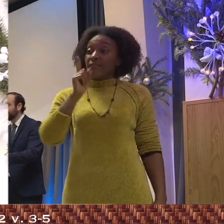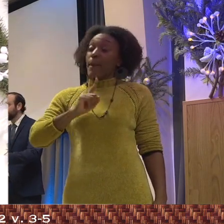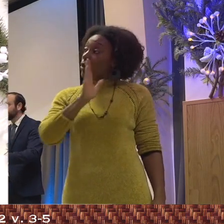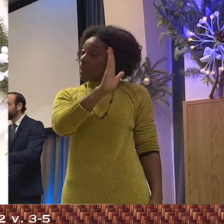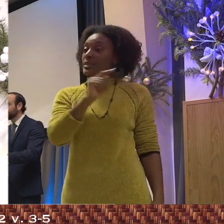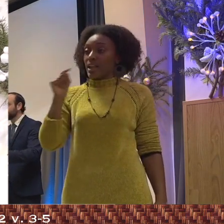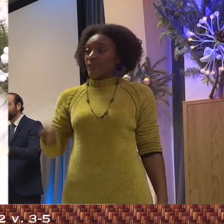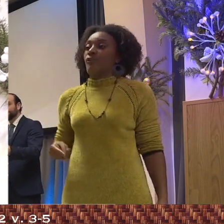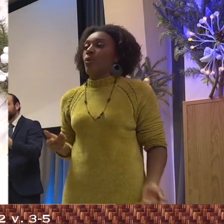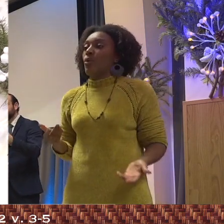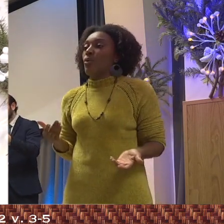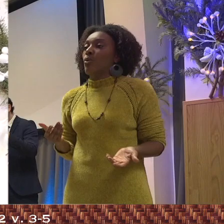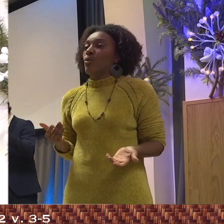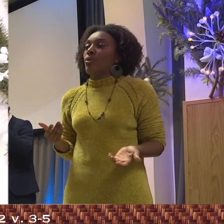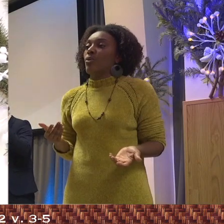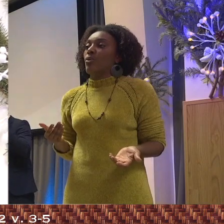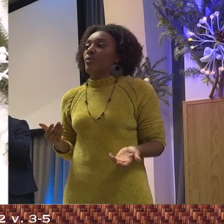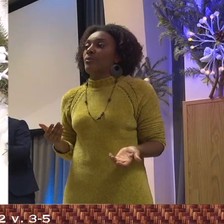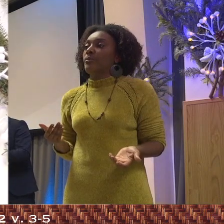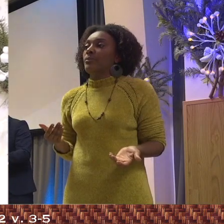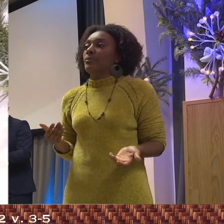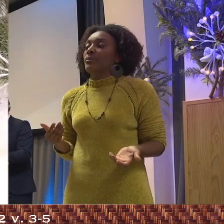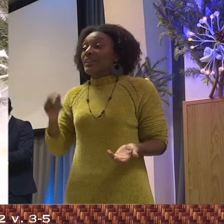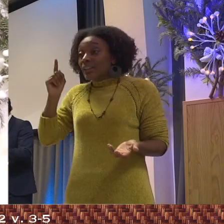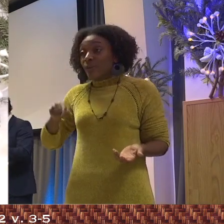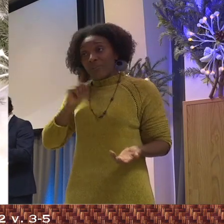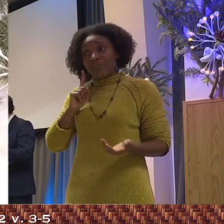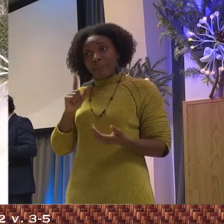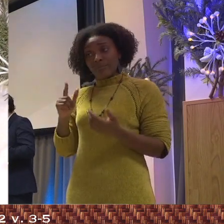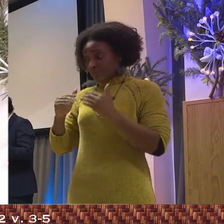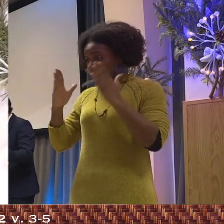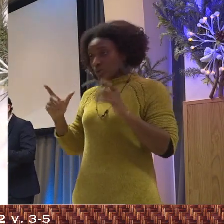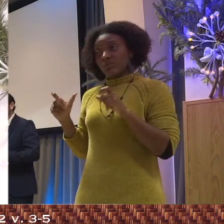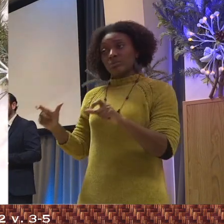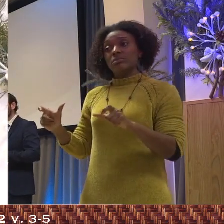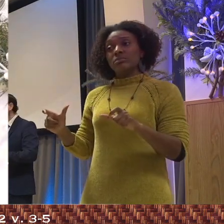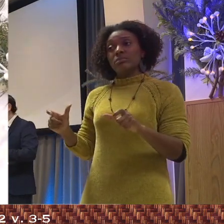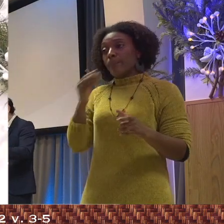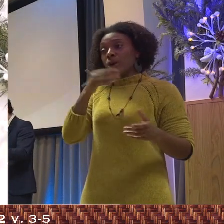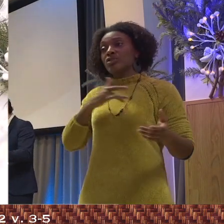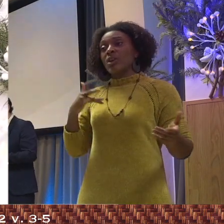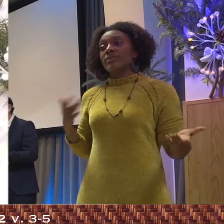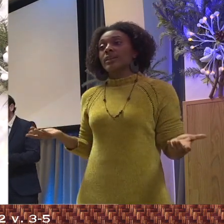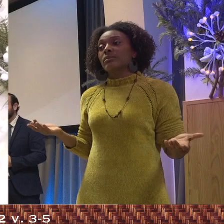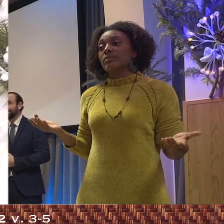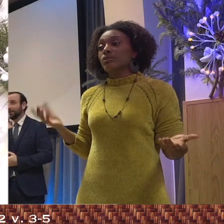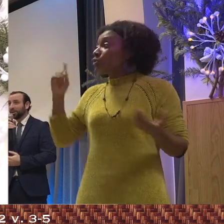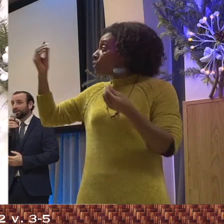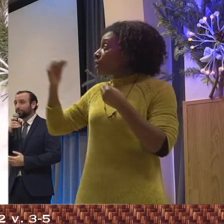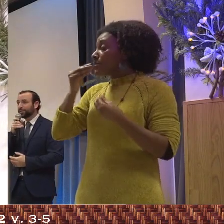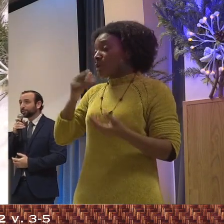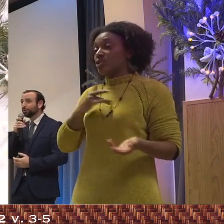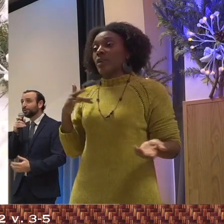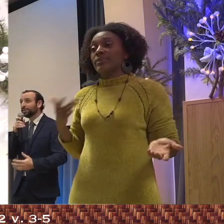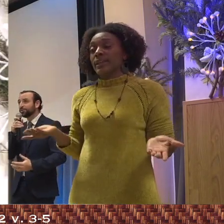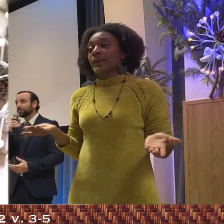physiquement. Vous devrez être apte à tenir votre maison physiquement. Vous êtes en bonne santé. Et Dieu vous donne la bonne santé. Alléluia. Vous